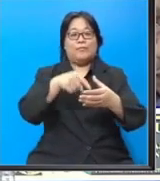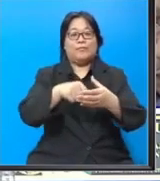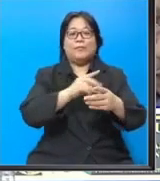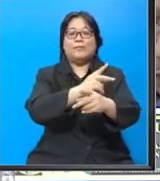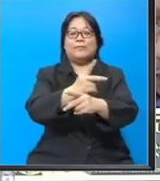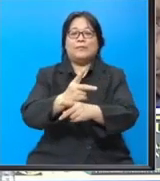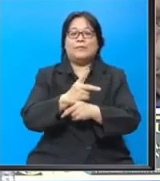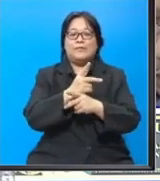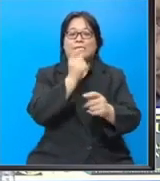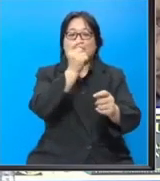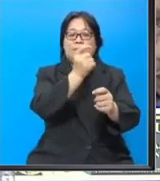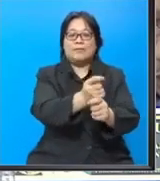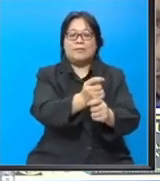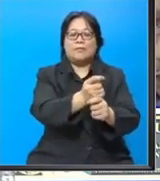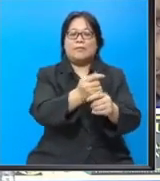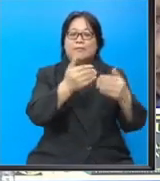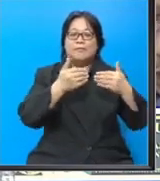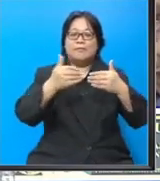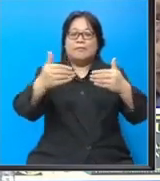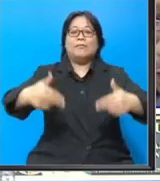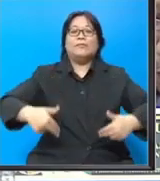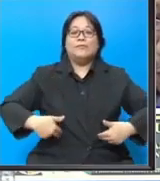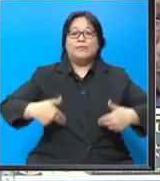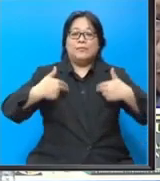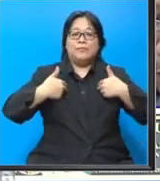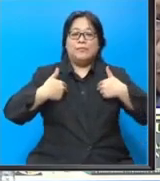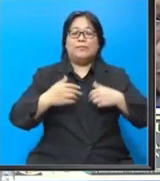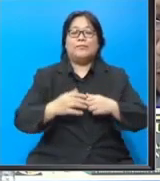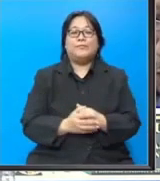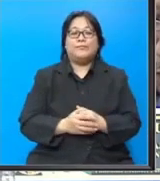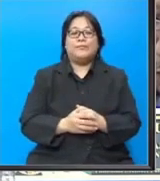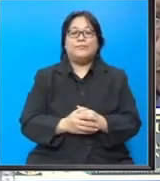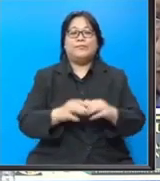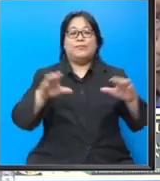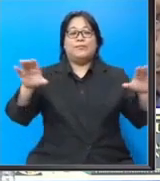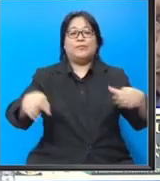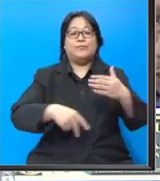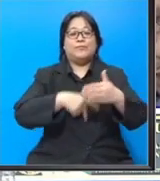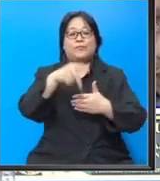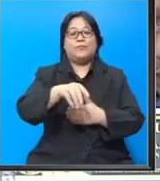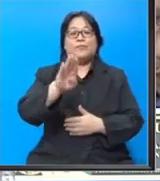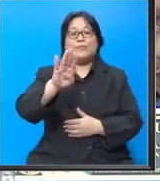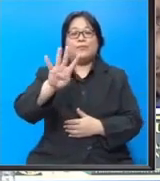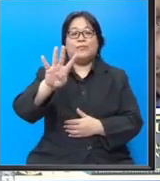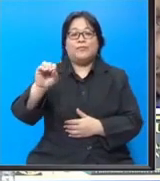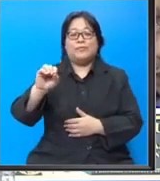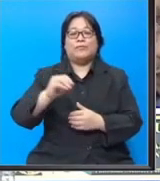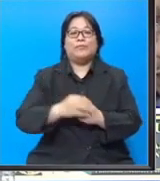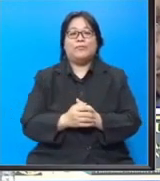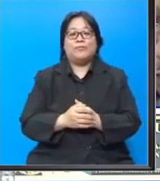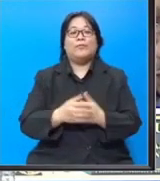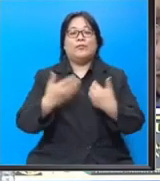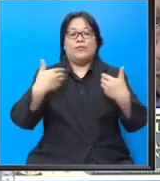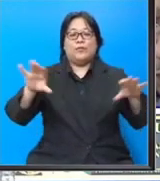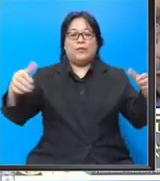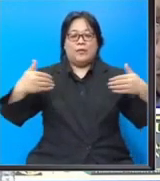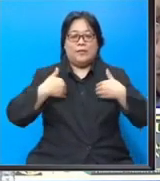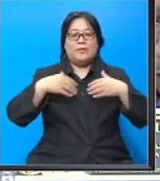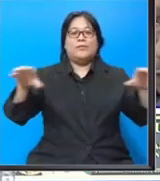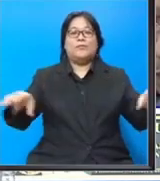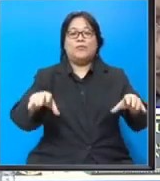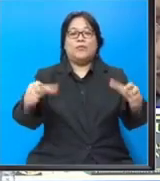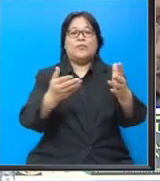terus terbela untuk meneruskan kelangsungan hidup pelaksanaan skimpy 40D Black Men telah pun dilaksanakan